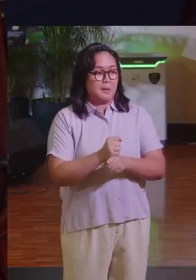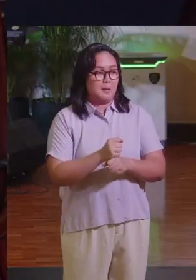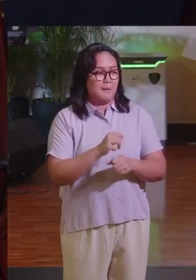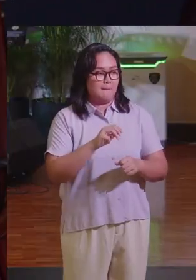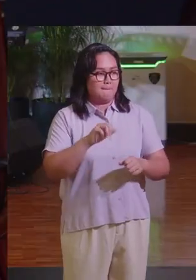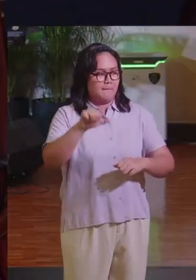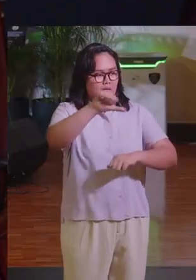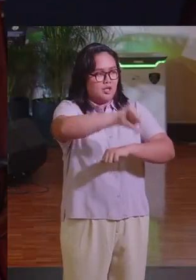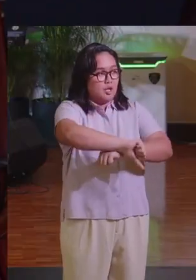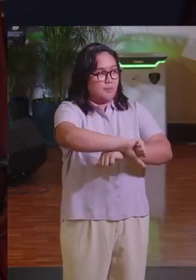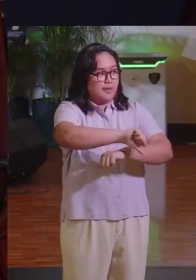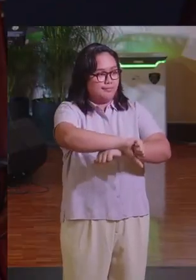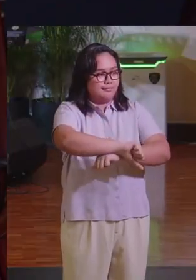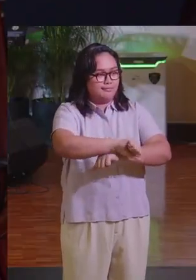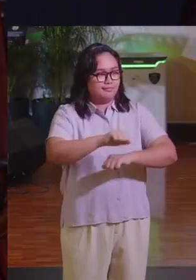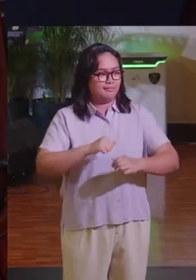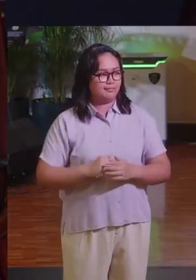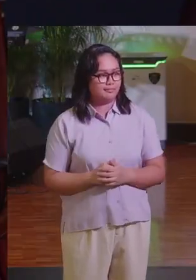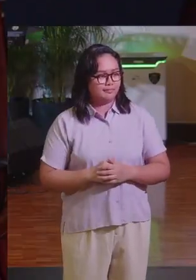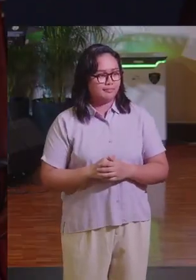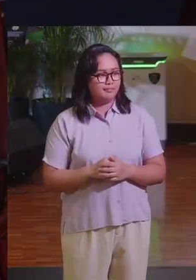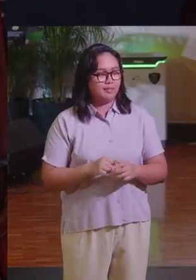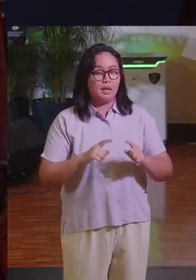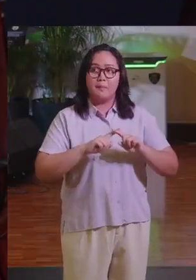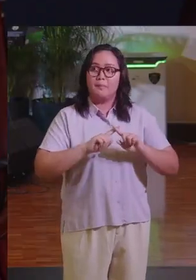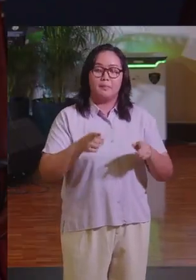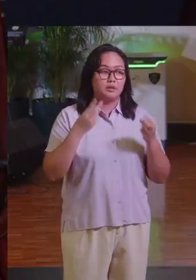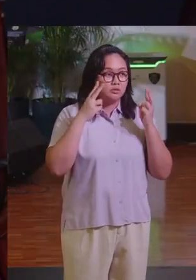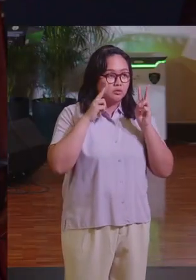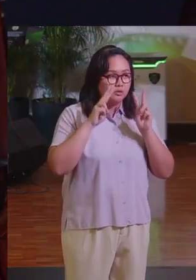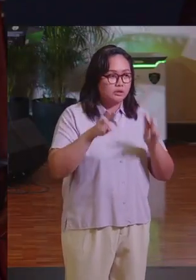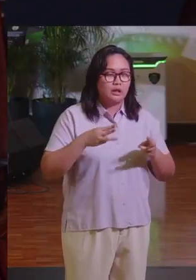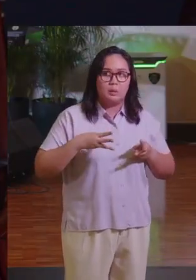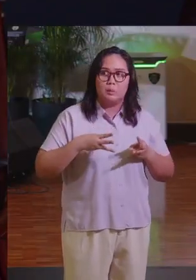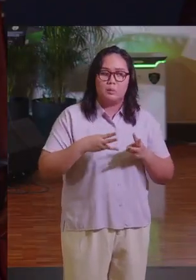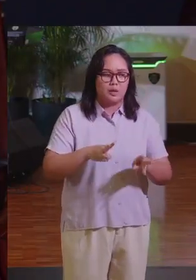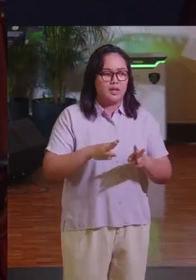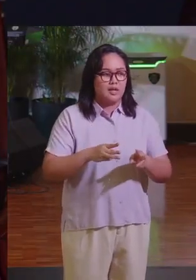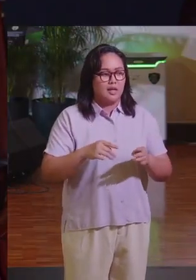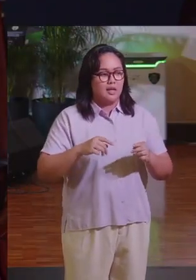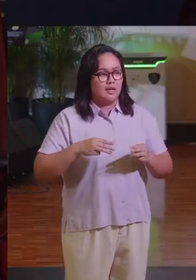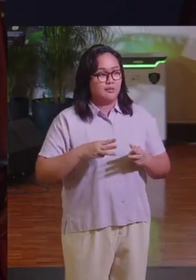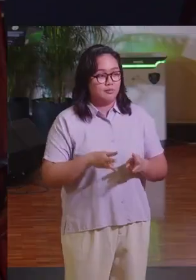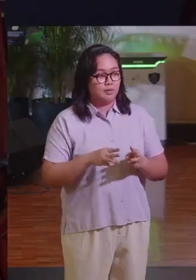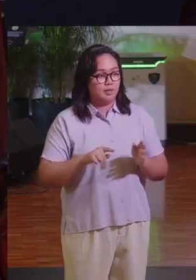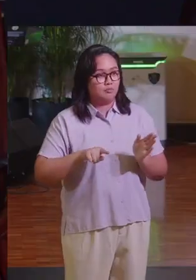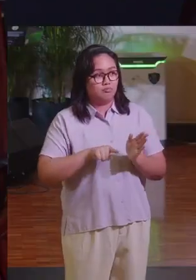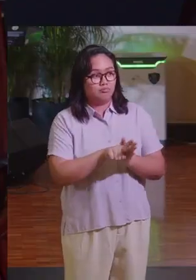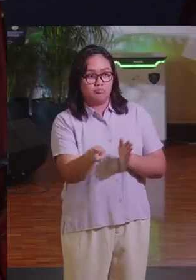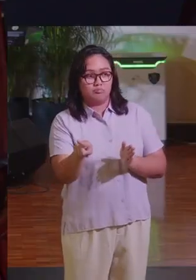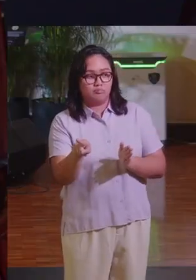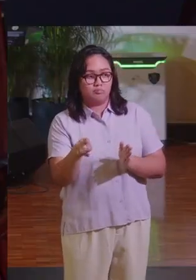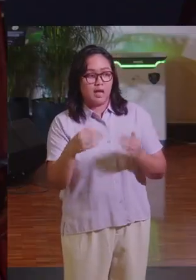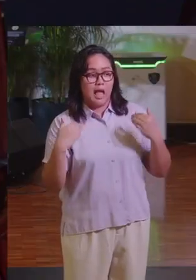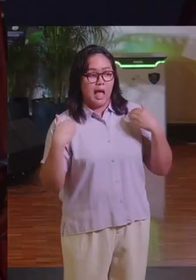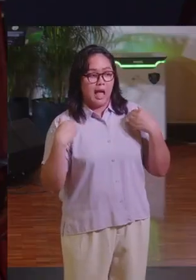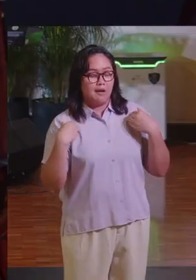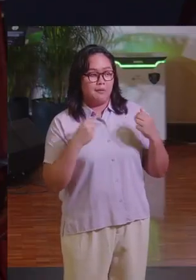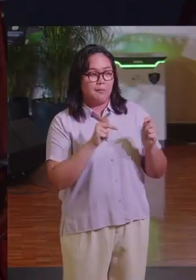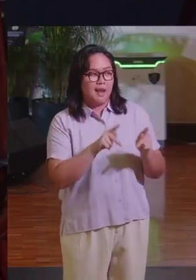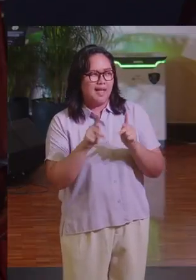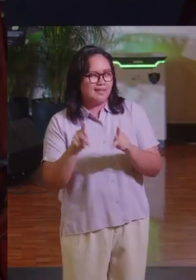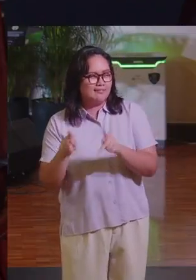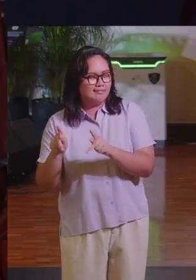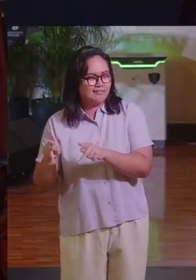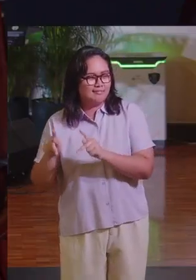sa Ingles. Ngunit nakakita ka ng paraan para umiwas. Kaya meron kang strategy na iwasan mo,